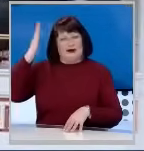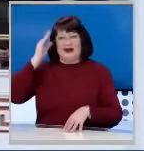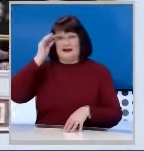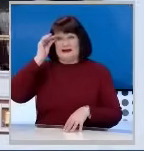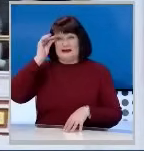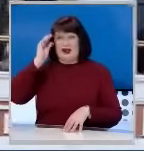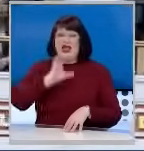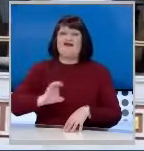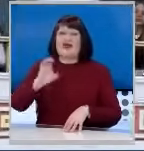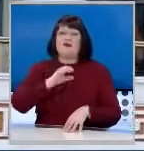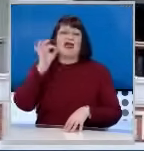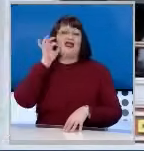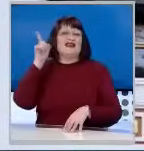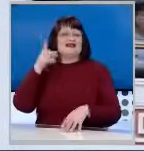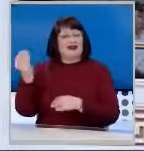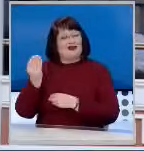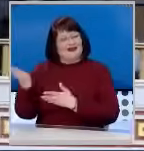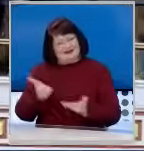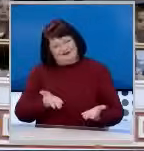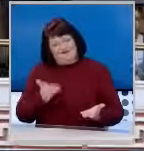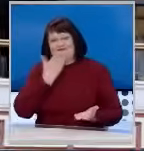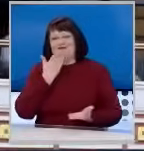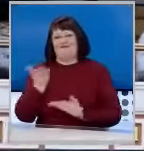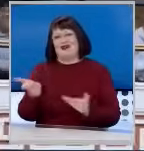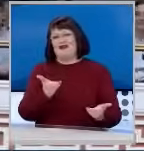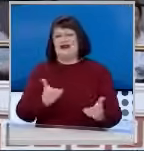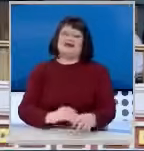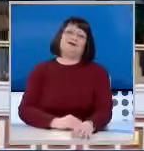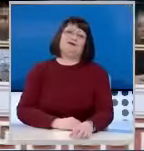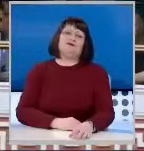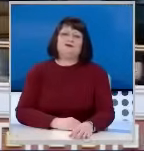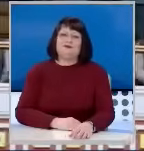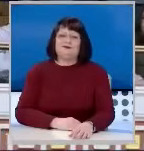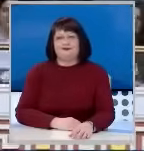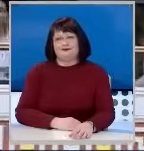ευκαρπίας θεσσαλονίκης σας καλωσορίζουμε στη βουλή